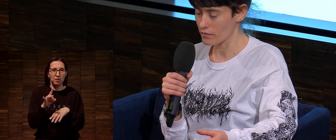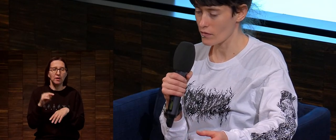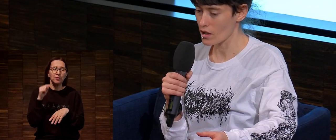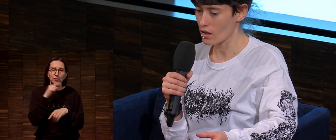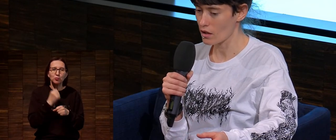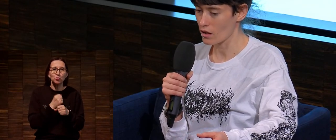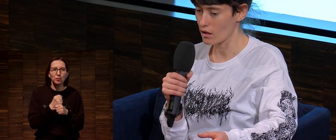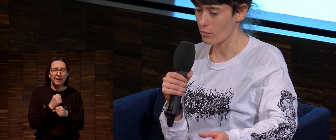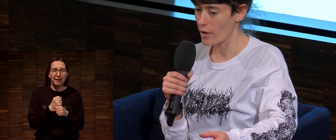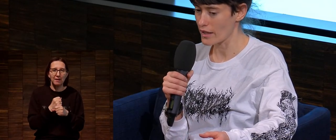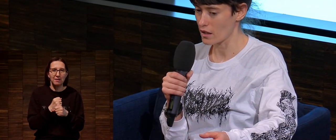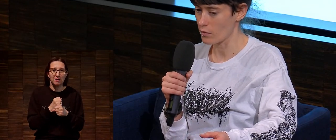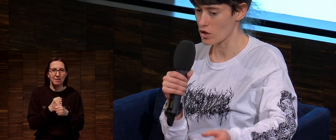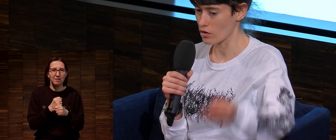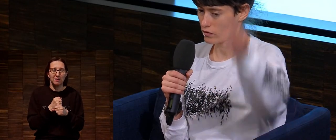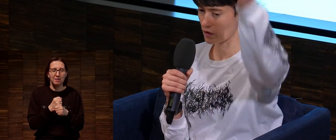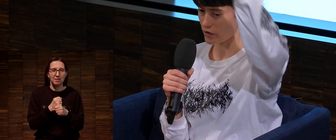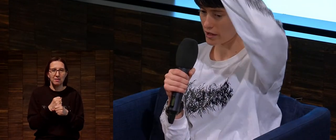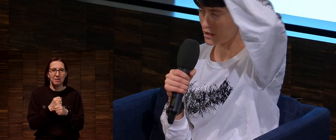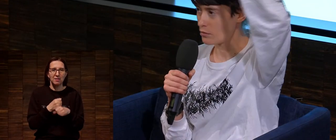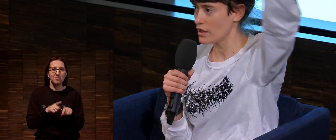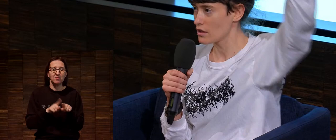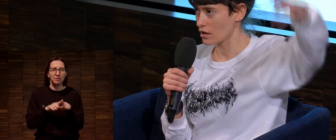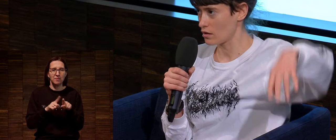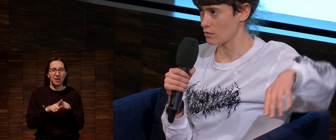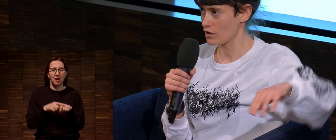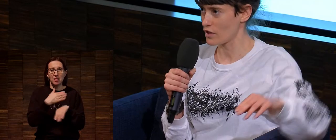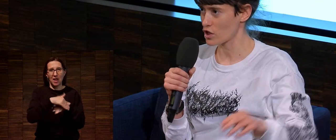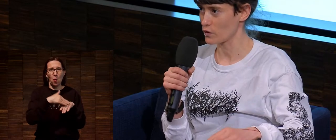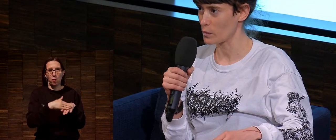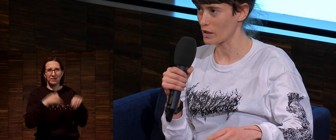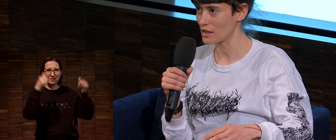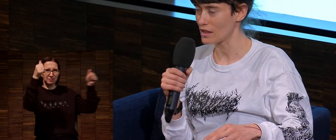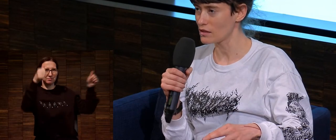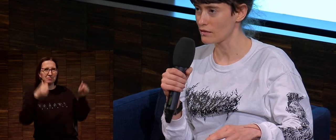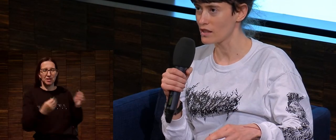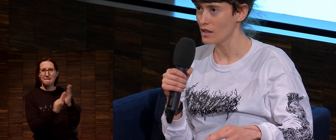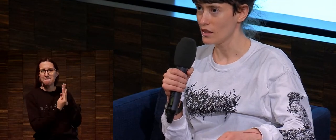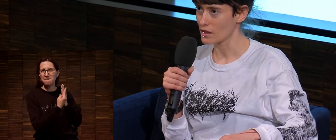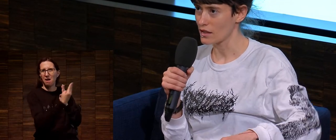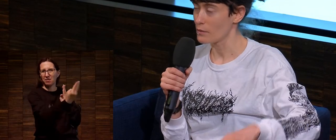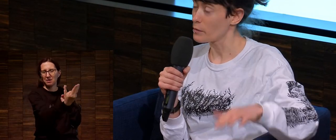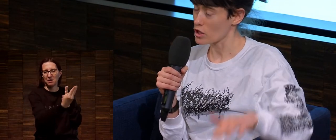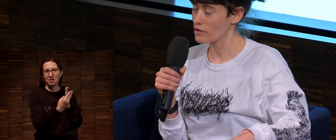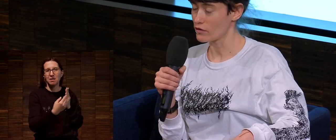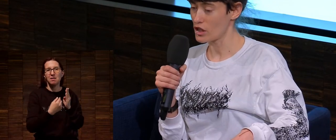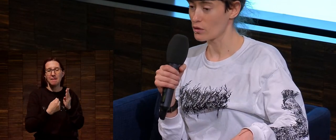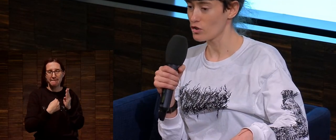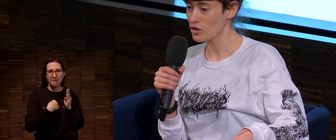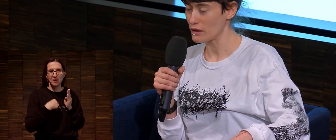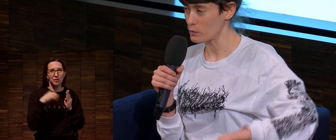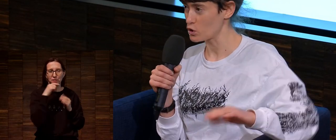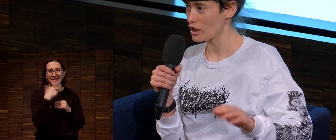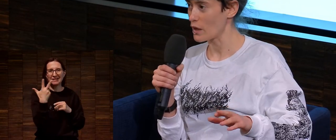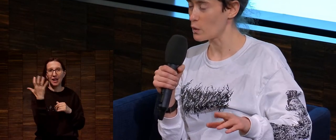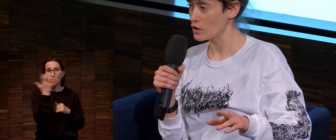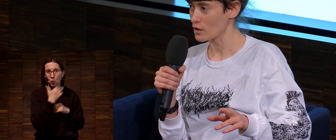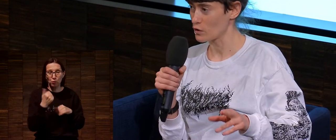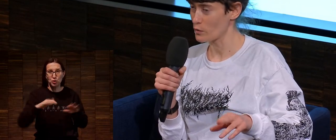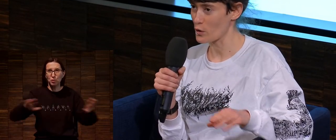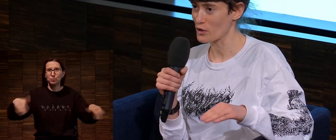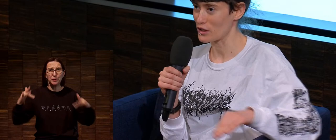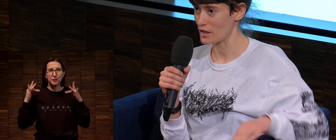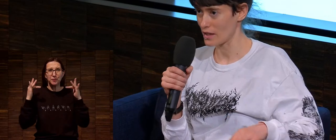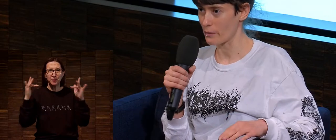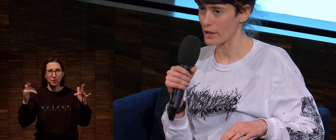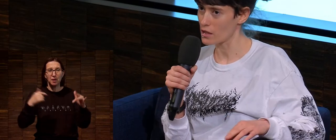срезали баннер, большой вот этот фасадный баннер, которым завешивают пространство. Сказали, мы пошли в 3 ночи, пустая улица,